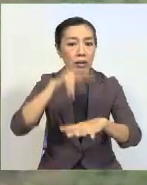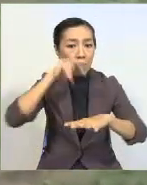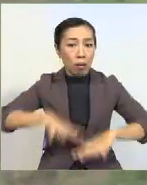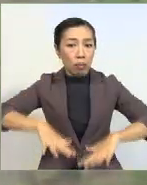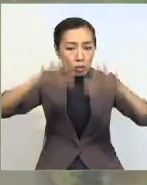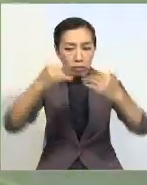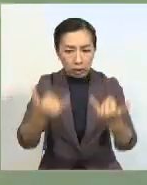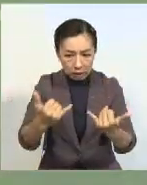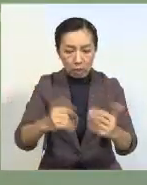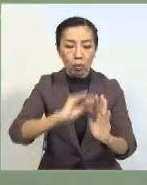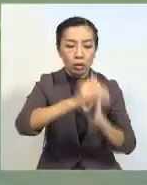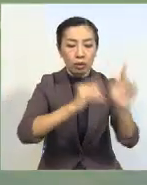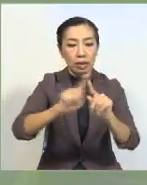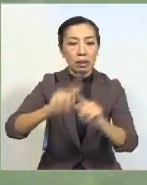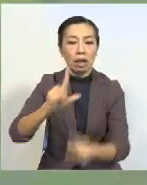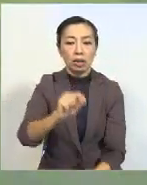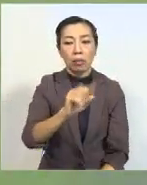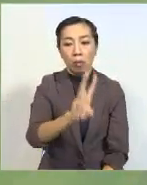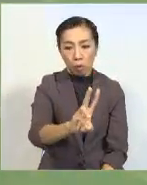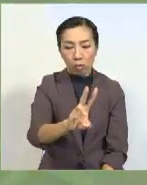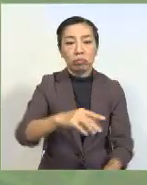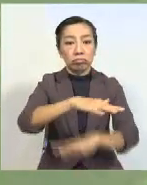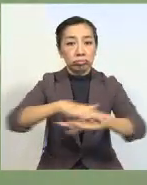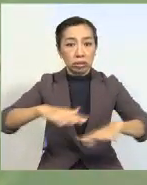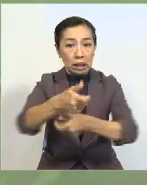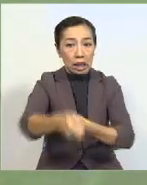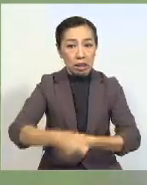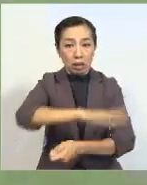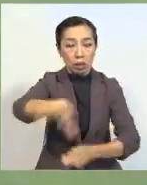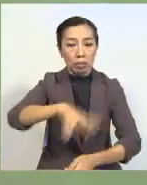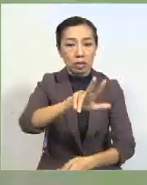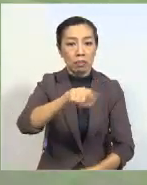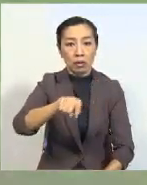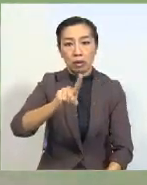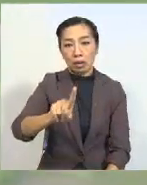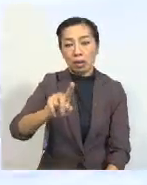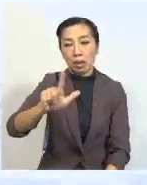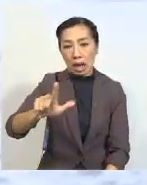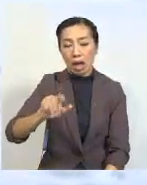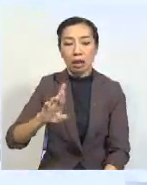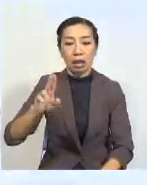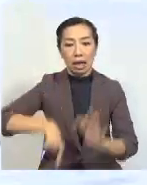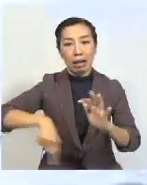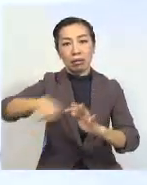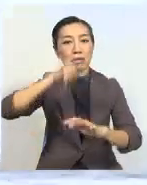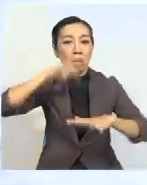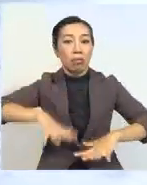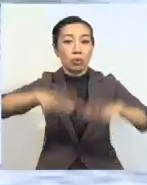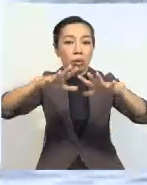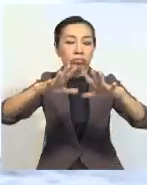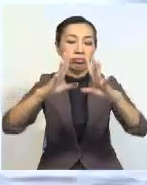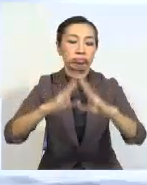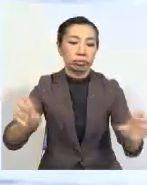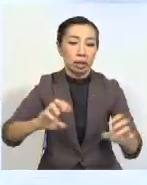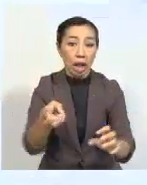ยนะคะก็จะมี26จังหวัดก็จะมีพื้นที่การเกษตรรวมกว่า 3.1 ล้านไร่ที่ได้รับความเสียหายนะคะก็คือต้